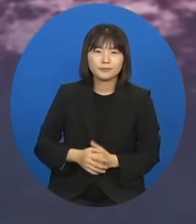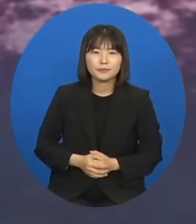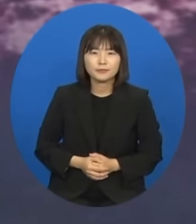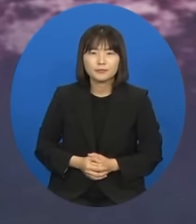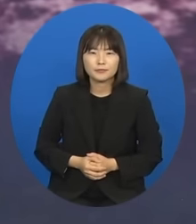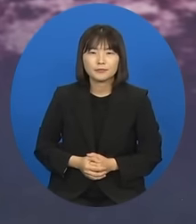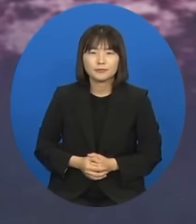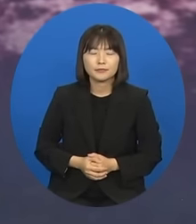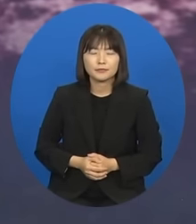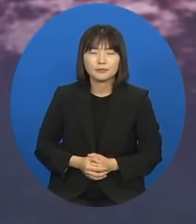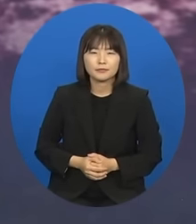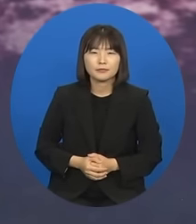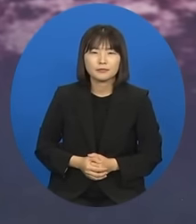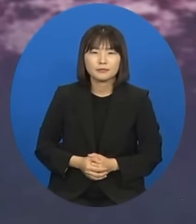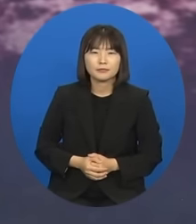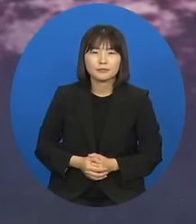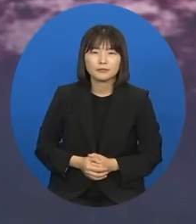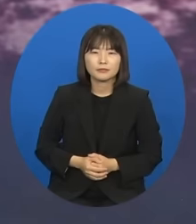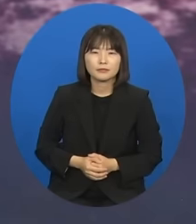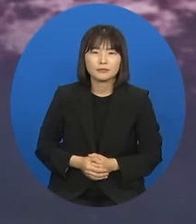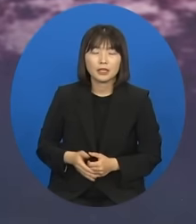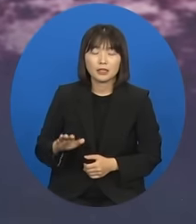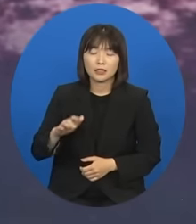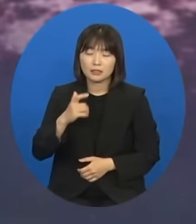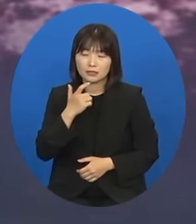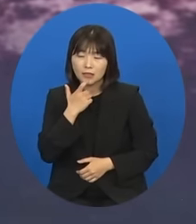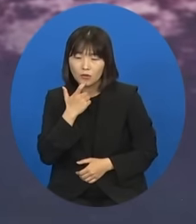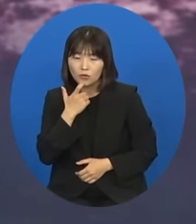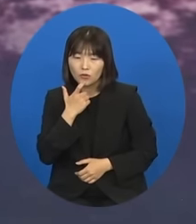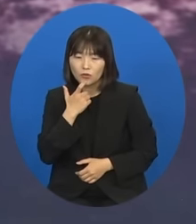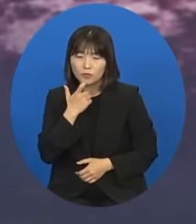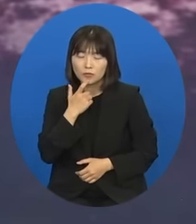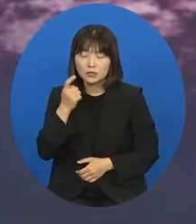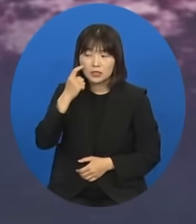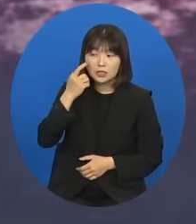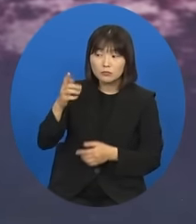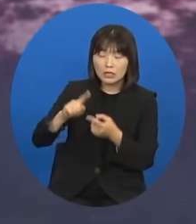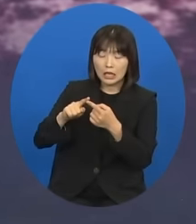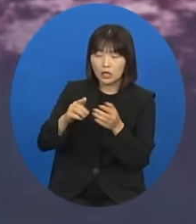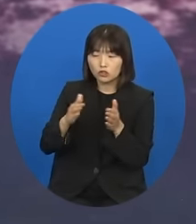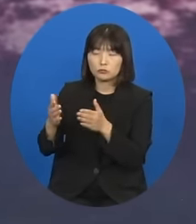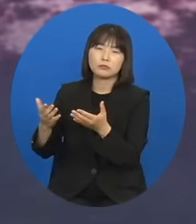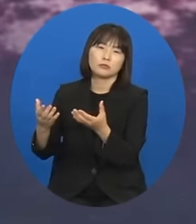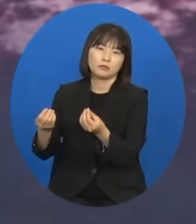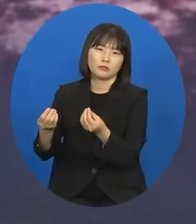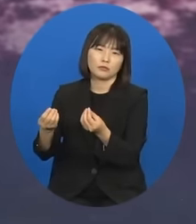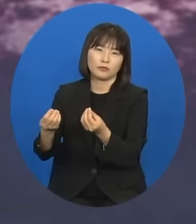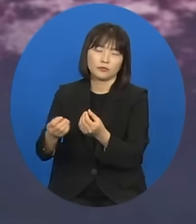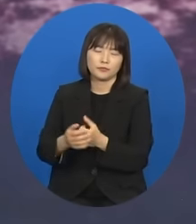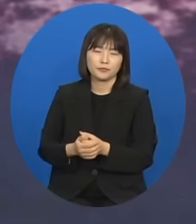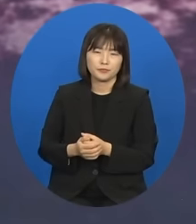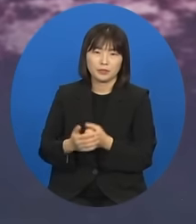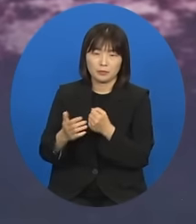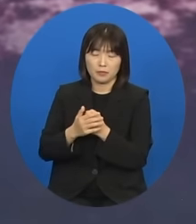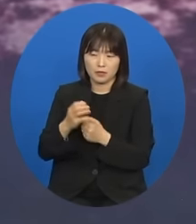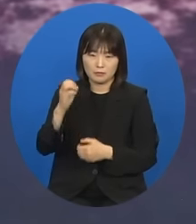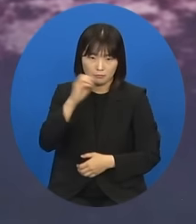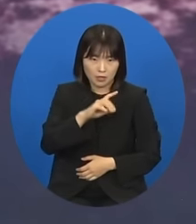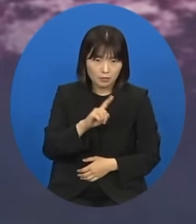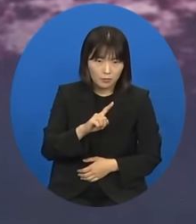것이 뭐냐면요이 야곱이이 질문을 준비를 다 했어요 다 해 가지고 무슨 얘기를 하냐면